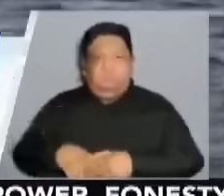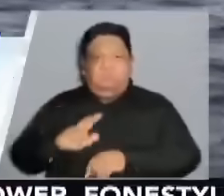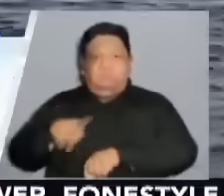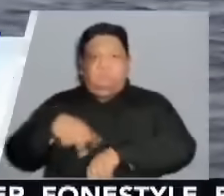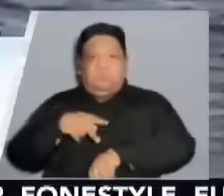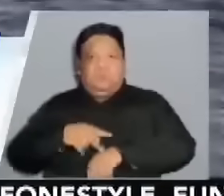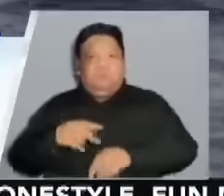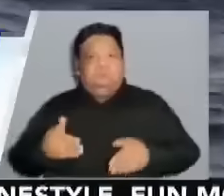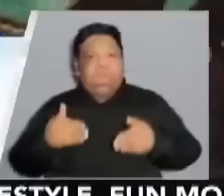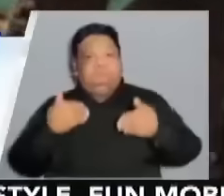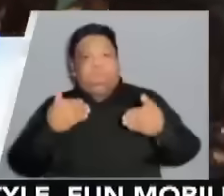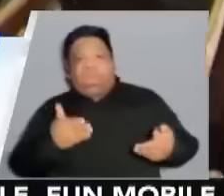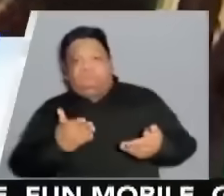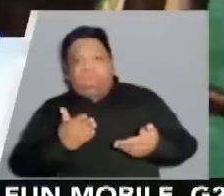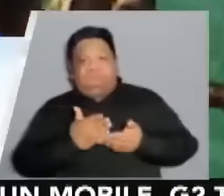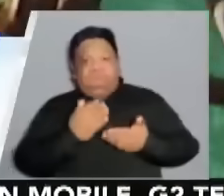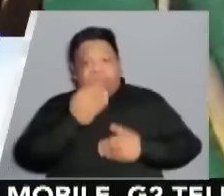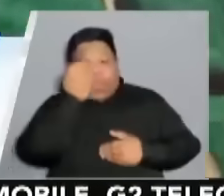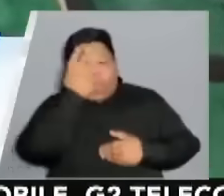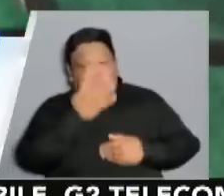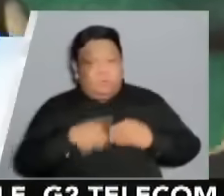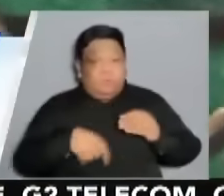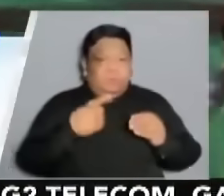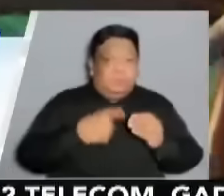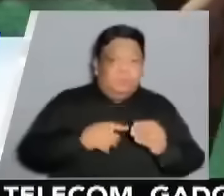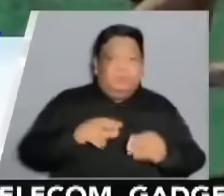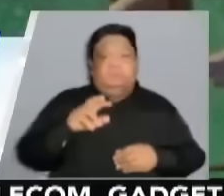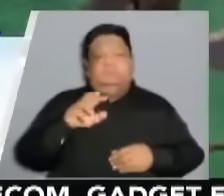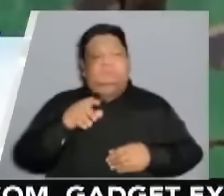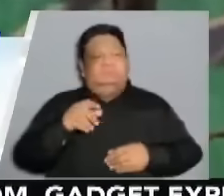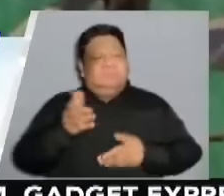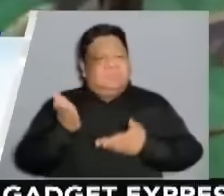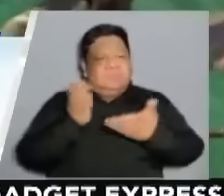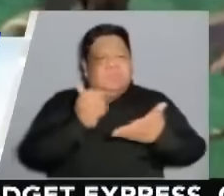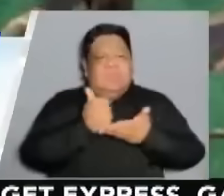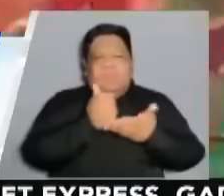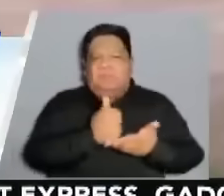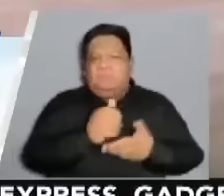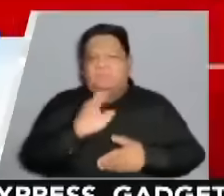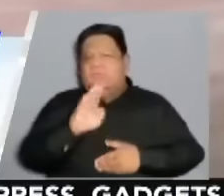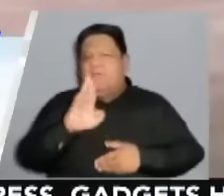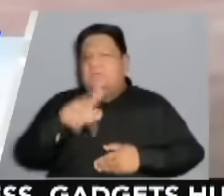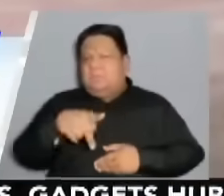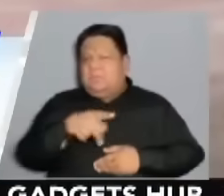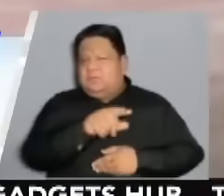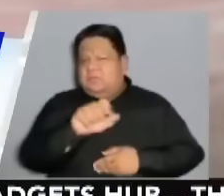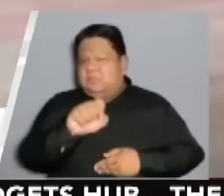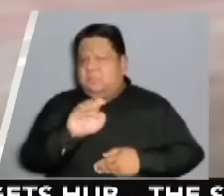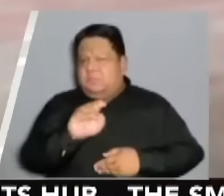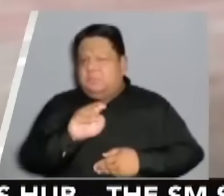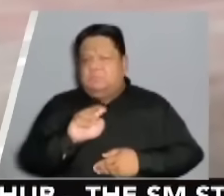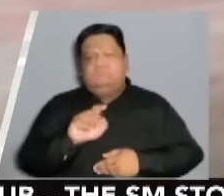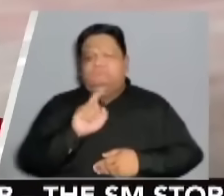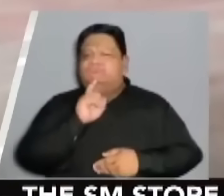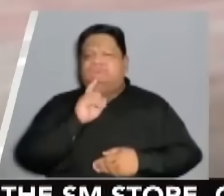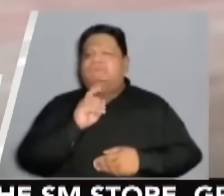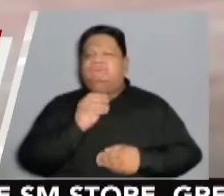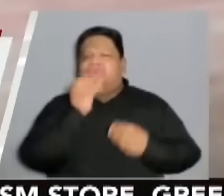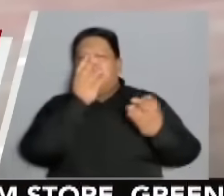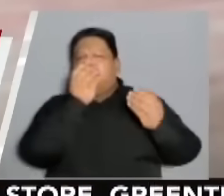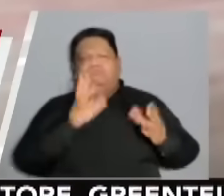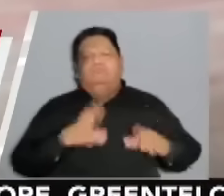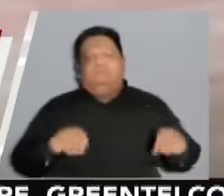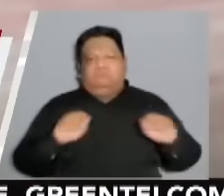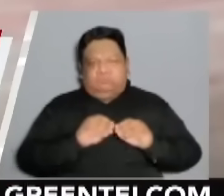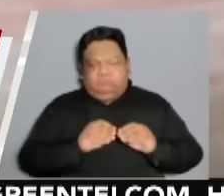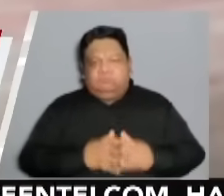at resupply mission sa BRP Sierra Madre, isang aktibong naval post sa Yungin Shoal. Siyam na beses na nag-usap ang China at